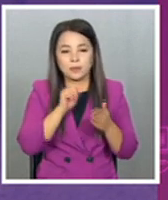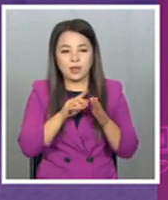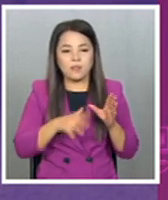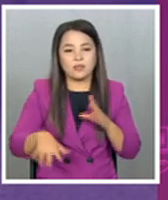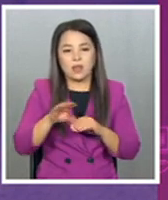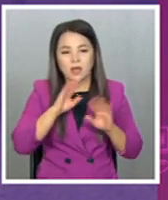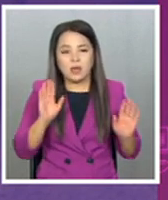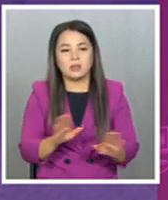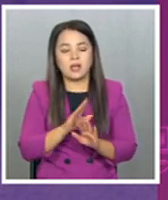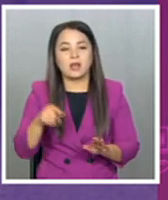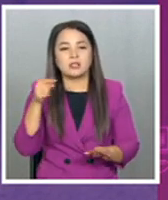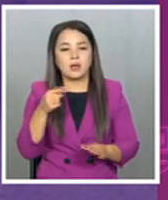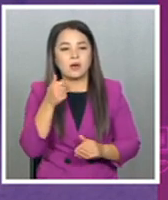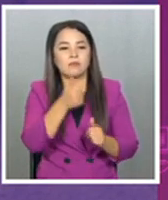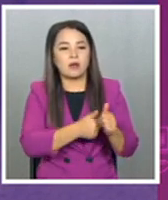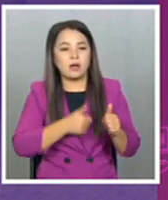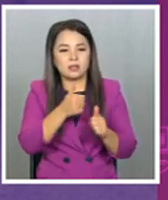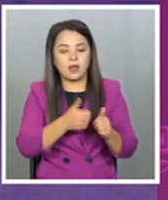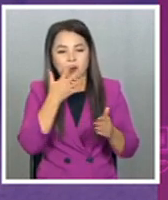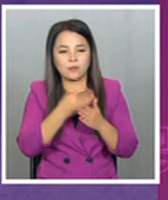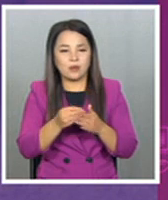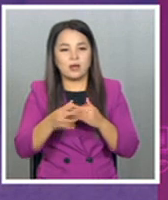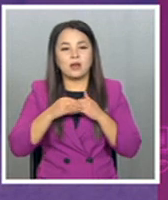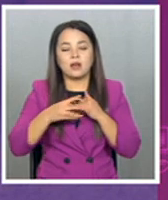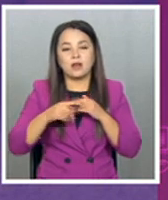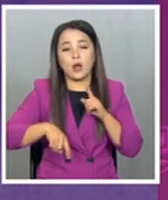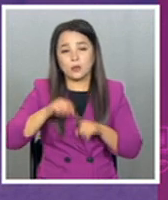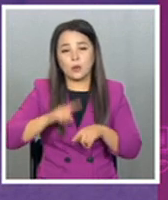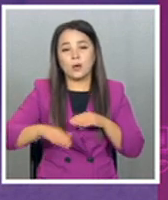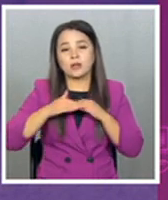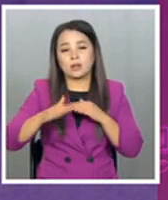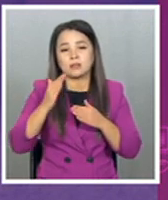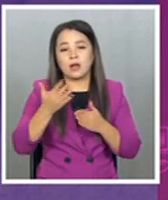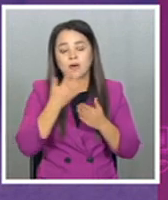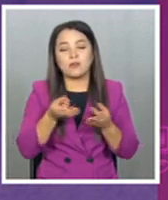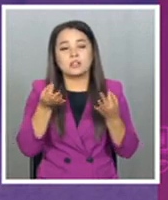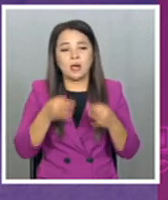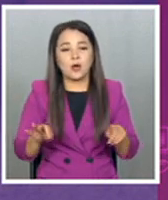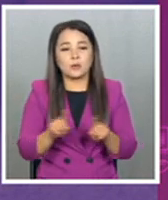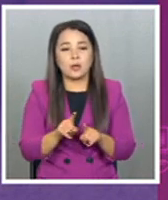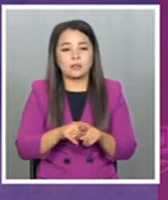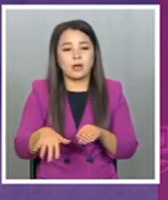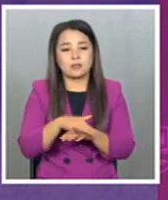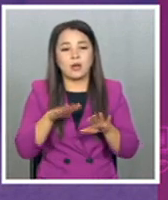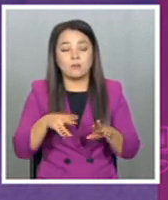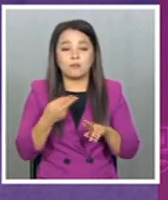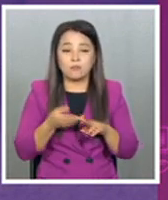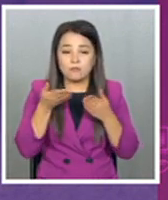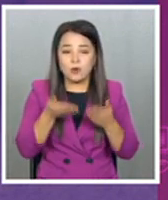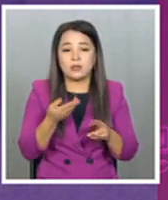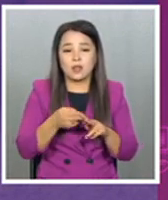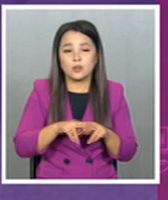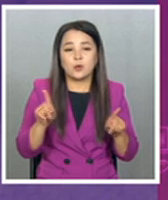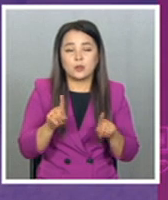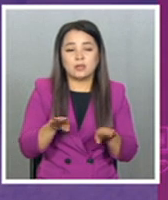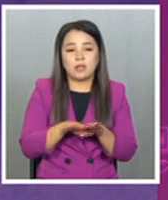птицы 1000 песен хвалы родному краю, 1001 песню хвалы свободе. Вот что значит родная земля и